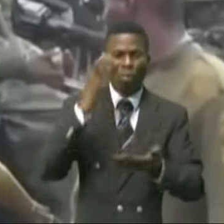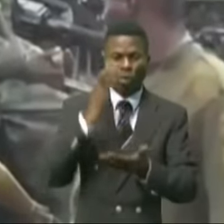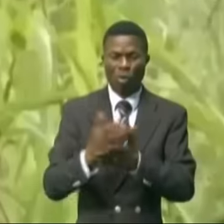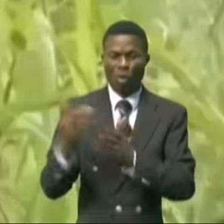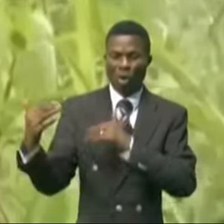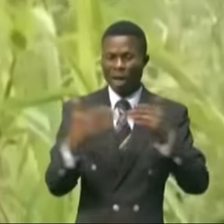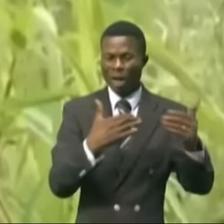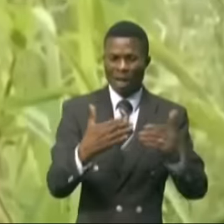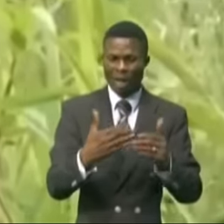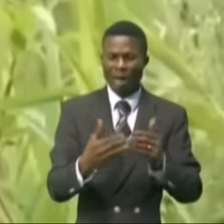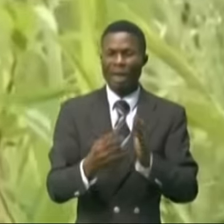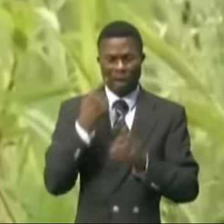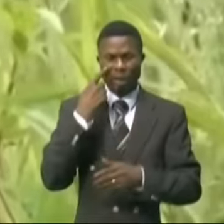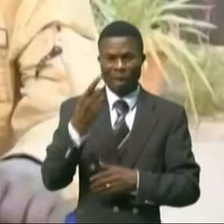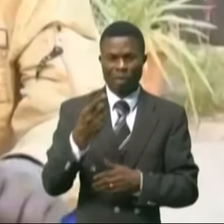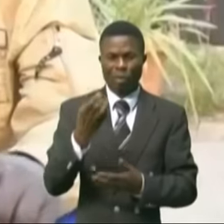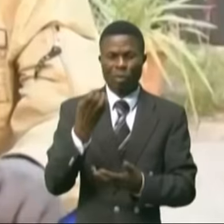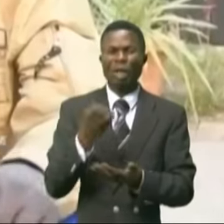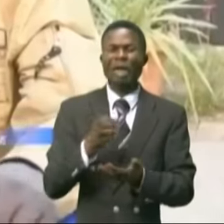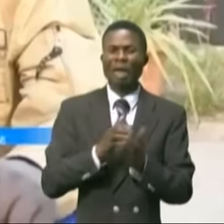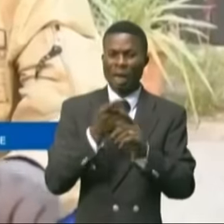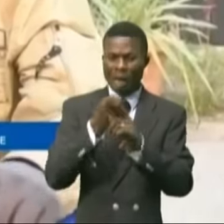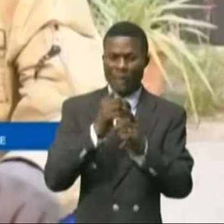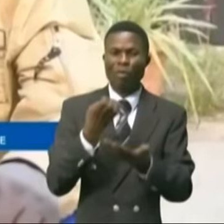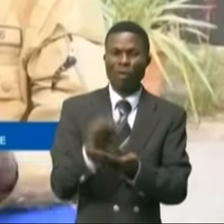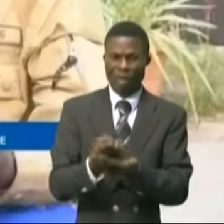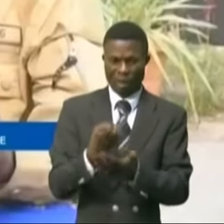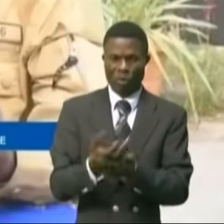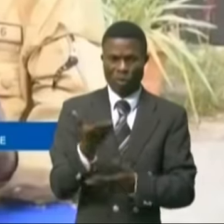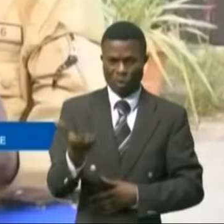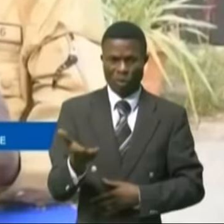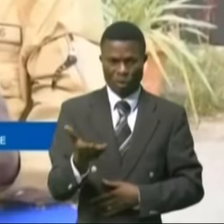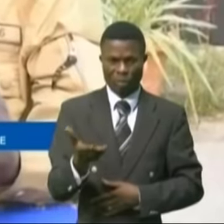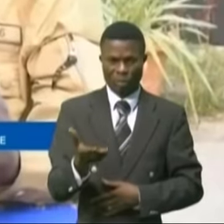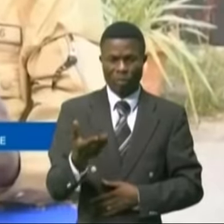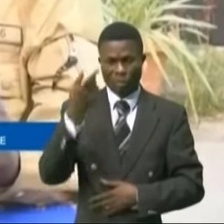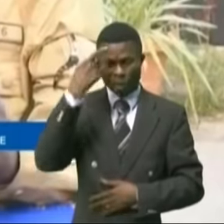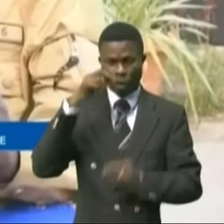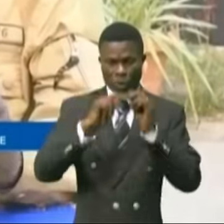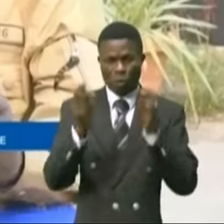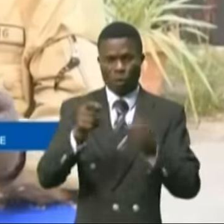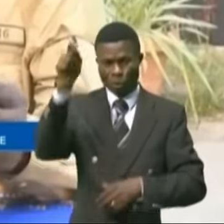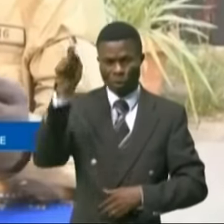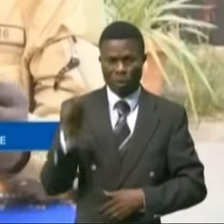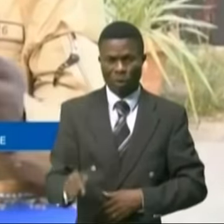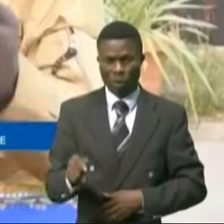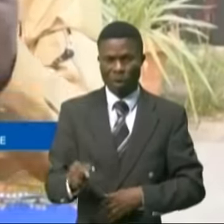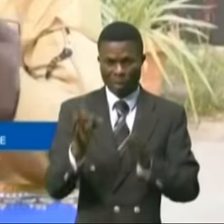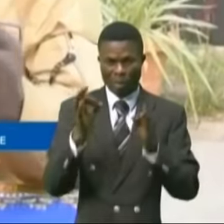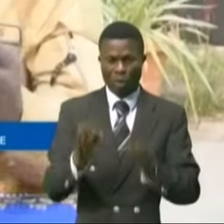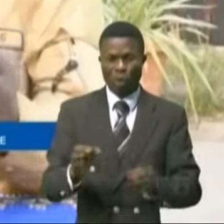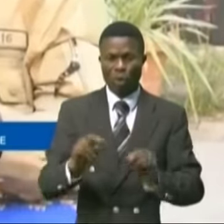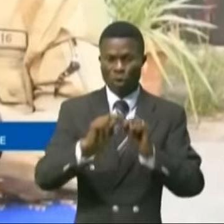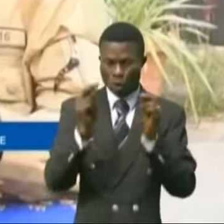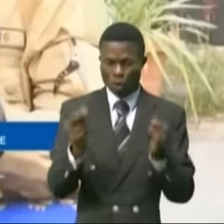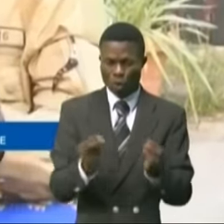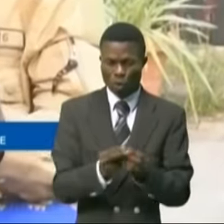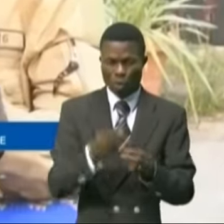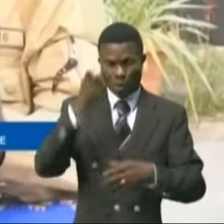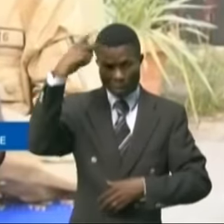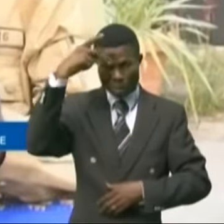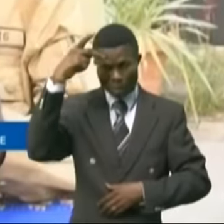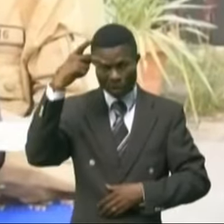qu'il qualifie d'économique. La guerre ici, elle est économique. Nous devons défendre les intérêts par une politique et